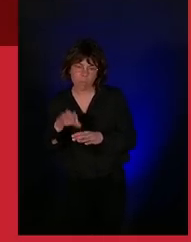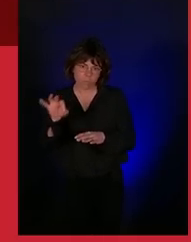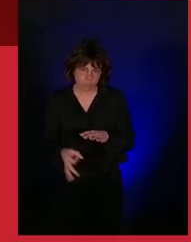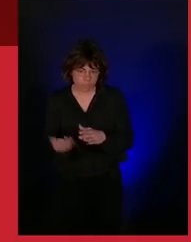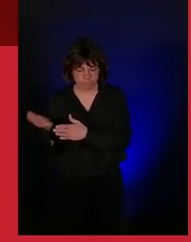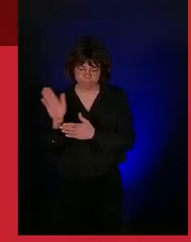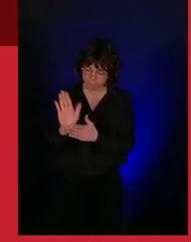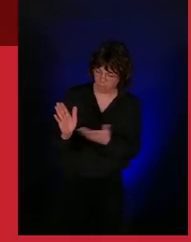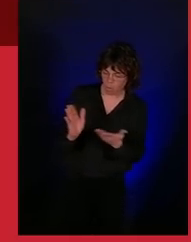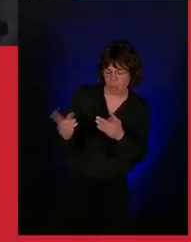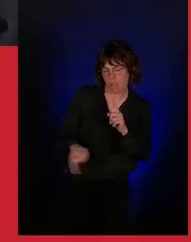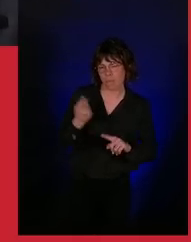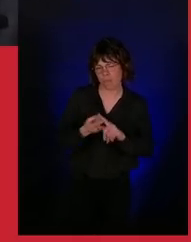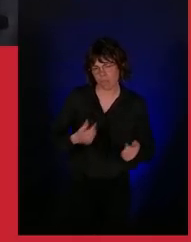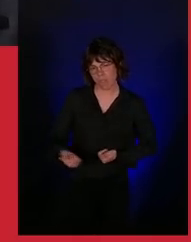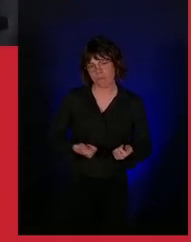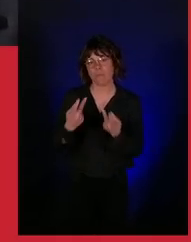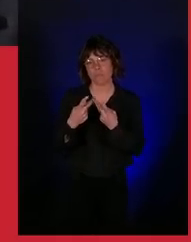fois l'importance des services publics,